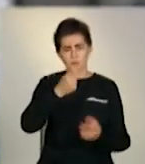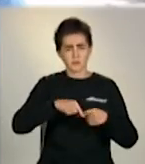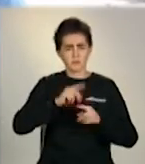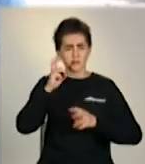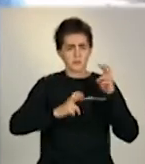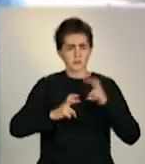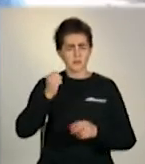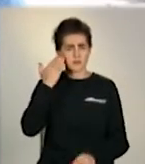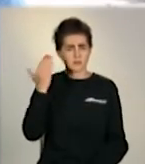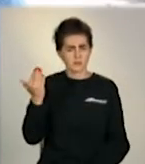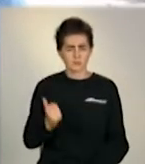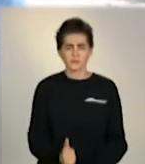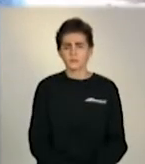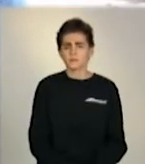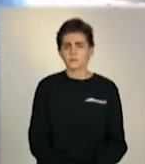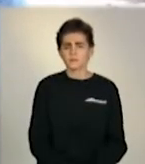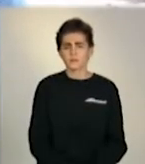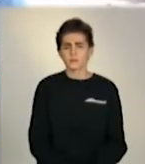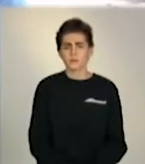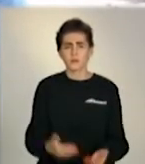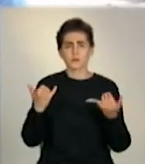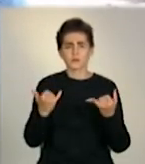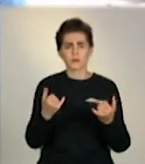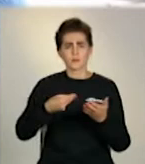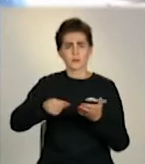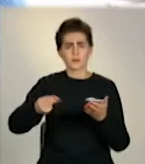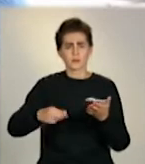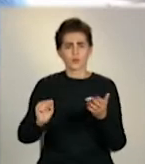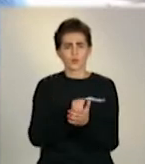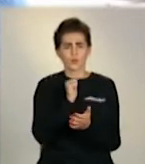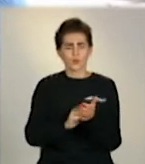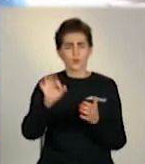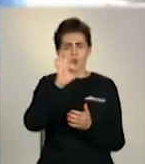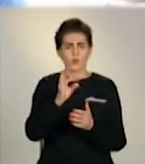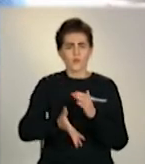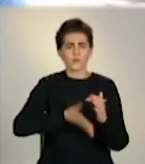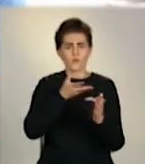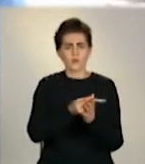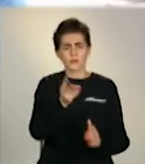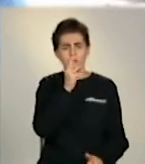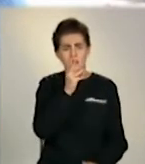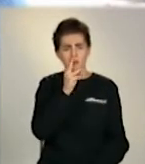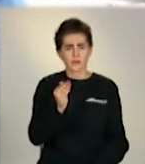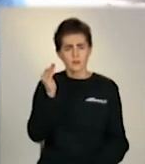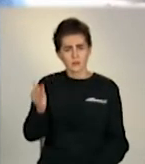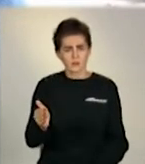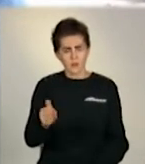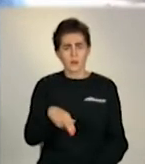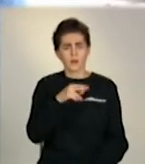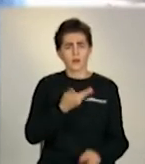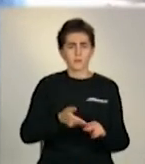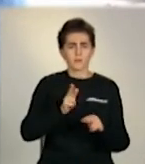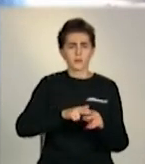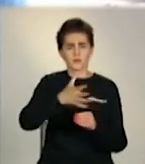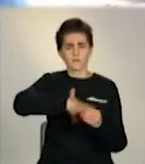знають. Зараз вже підписуються документи по виплаті заробітної плати «Дніпромгрупи» по